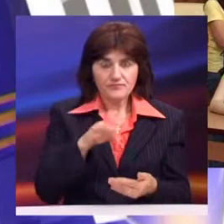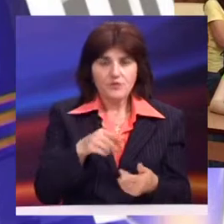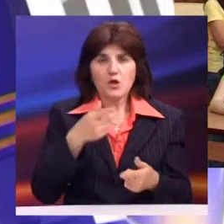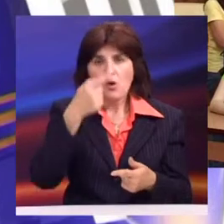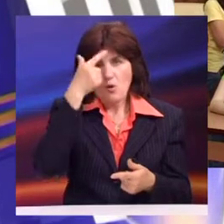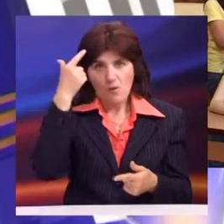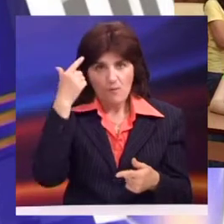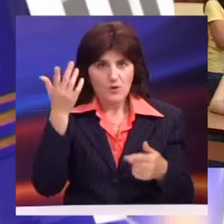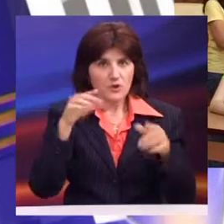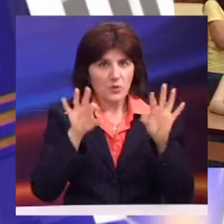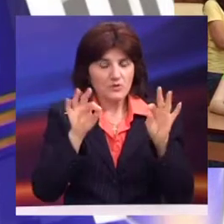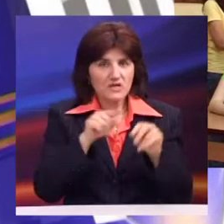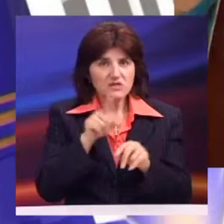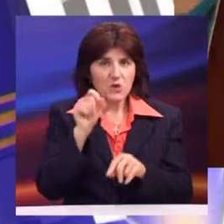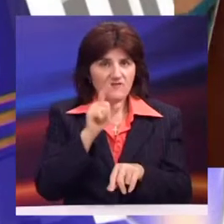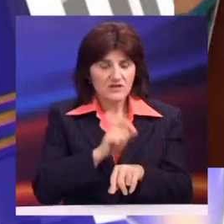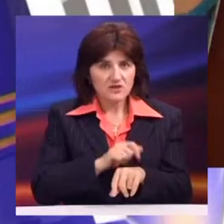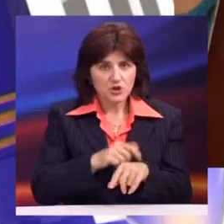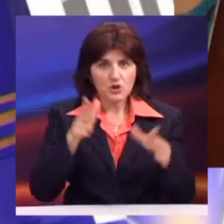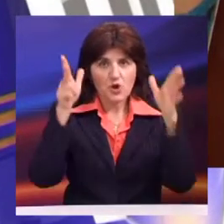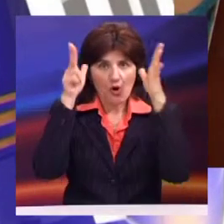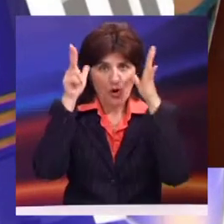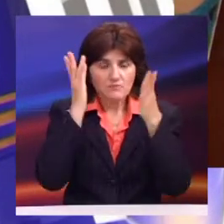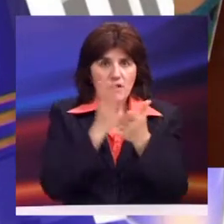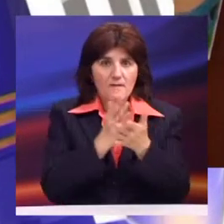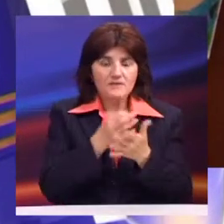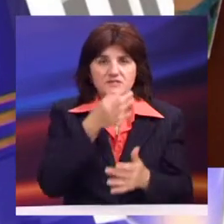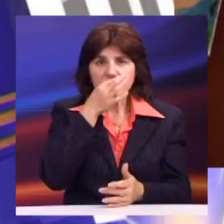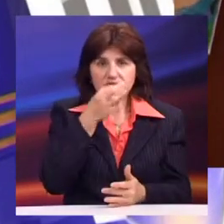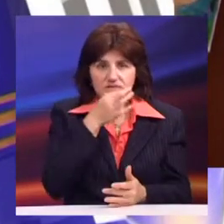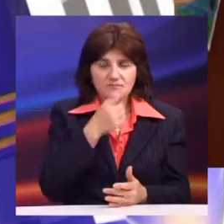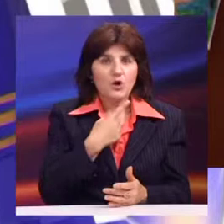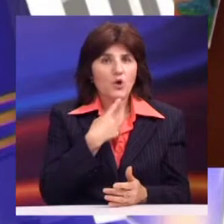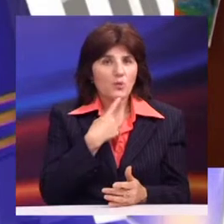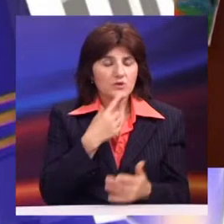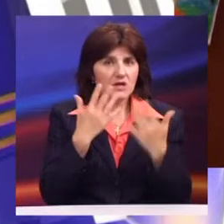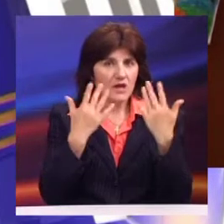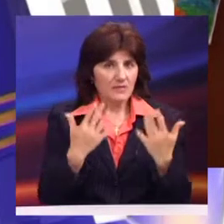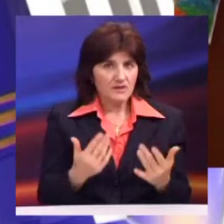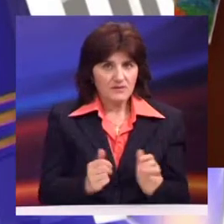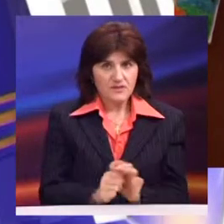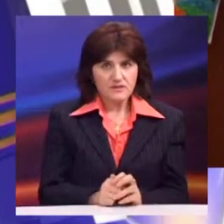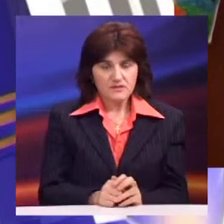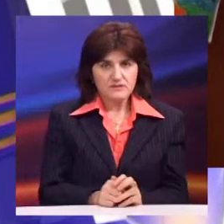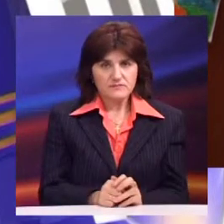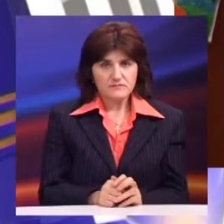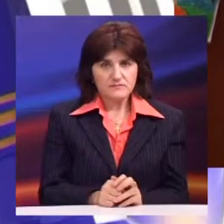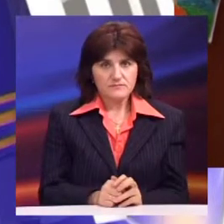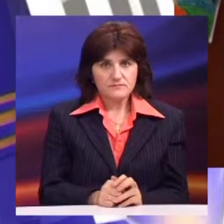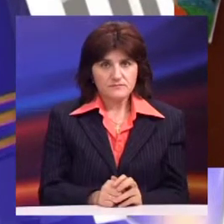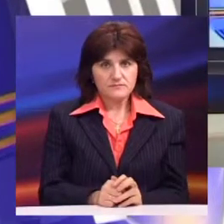U ponedeljak od 10 do 12 časova svršeni osmaci će polagati test iz srpskog jezika, a utorak iz matematike.